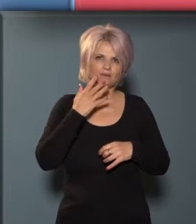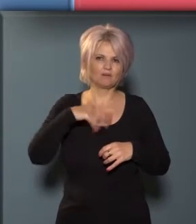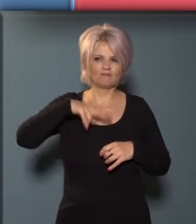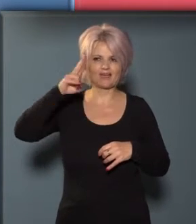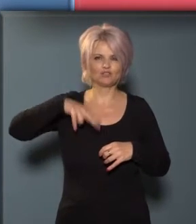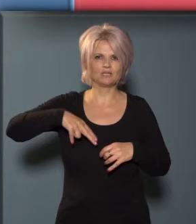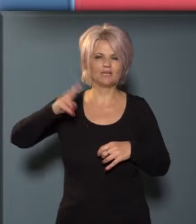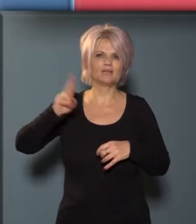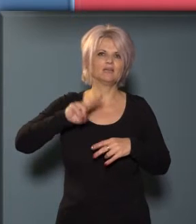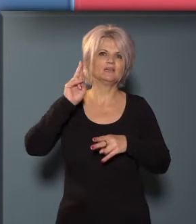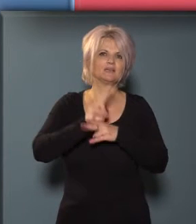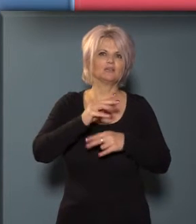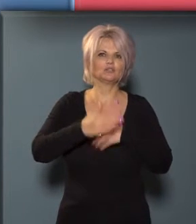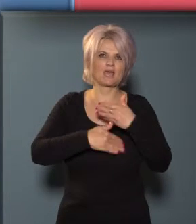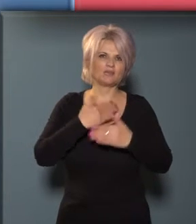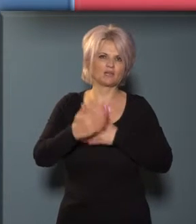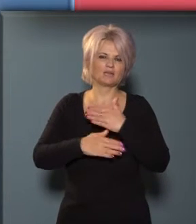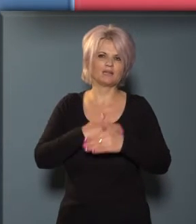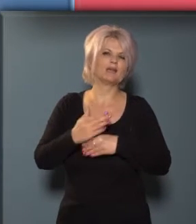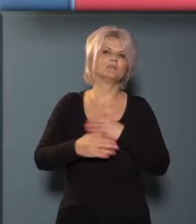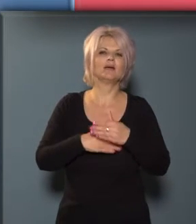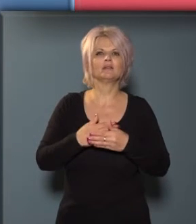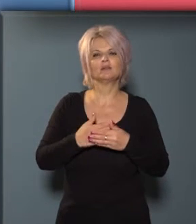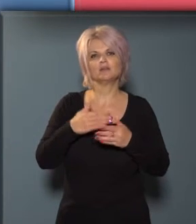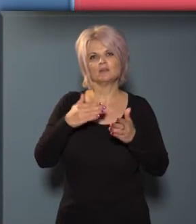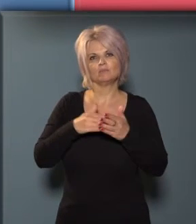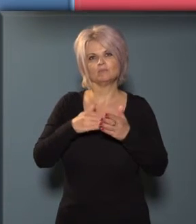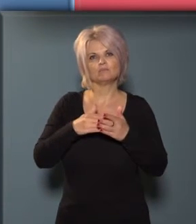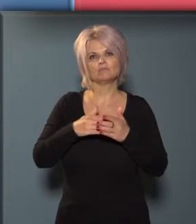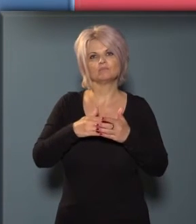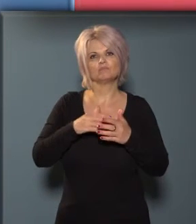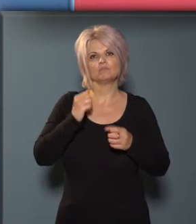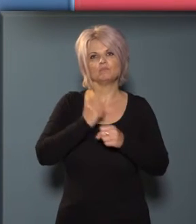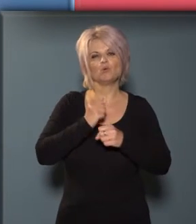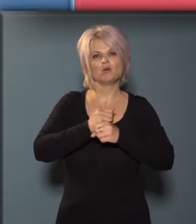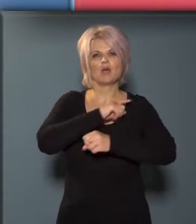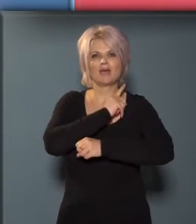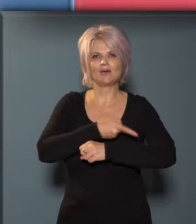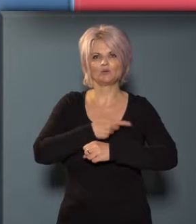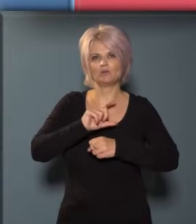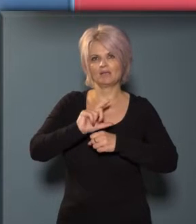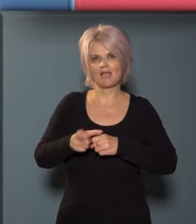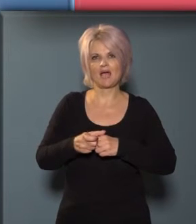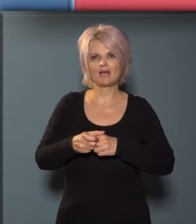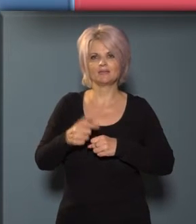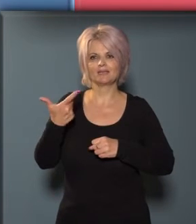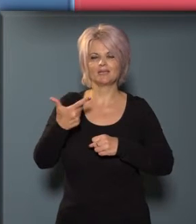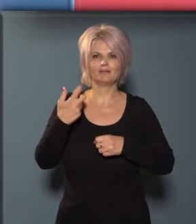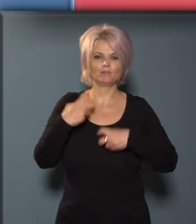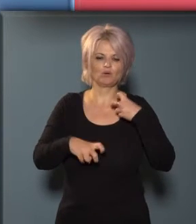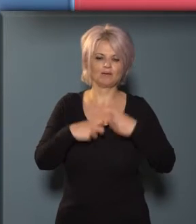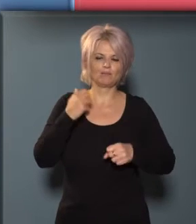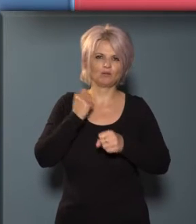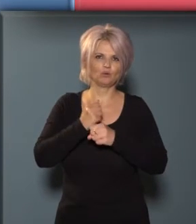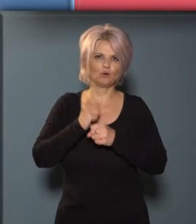festék kiskereskedelemben is, hogy hány dolgozót tudnának akár ma is fölvenni. Kétféle probléma van, egyrészt